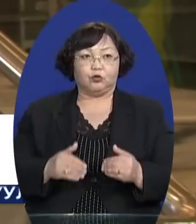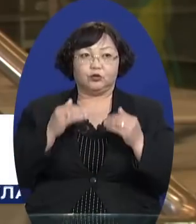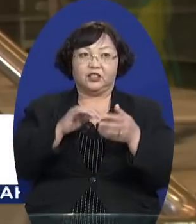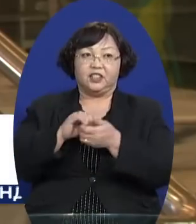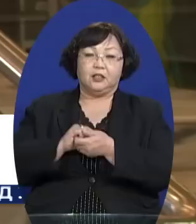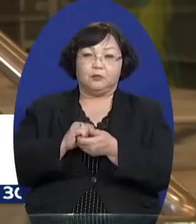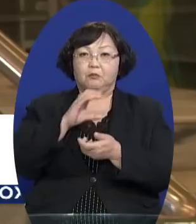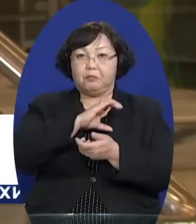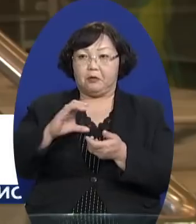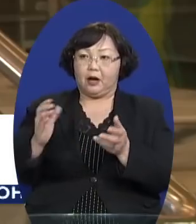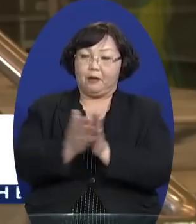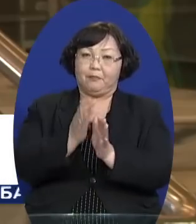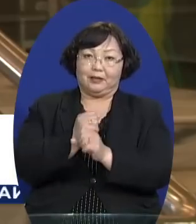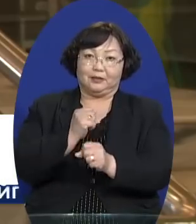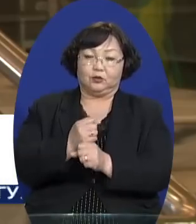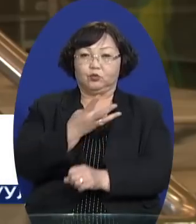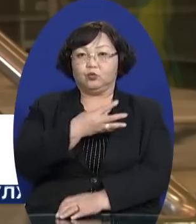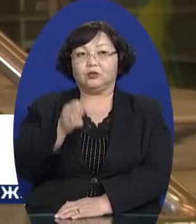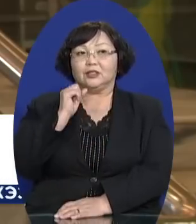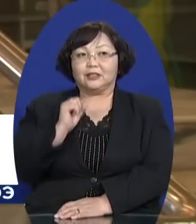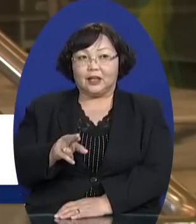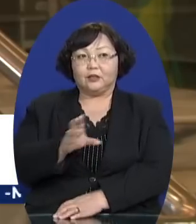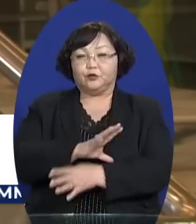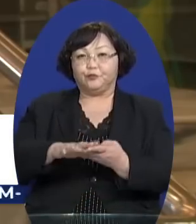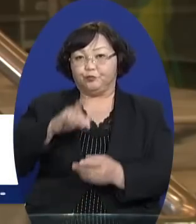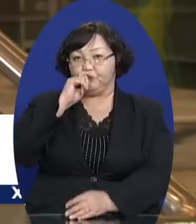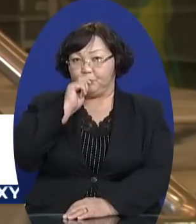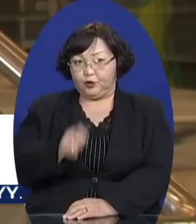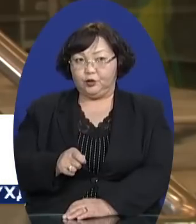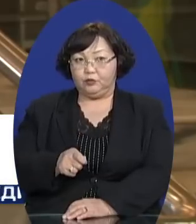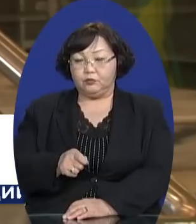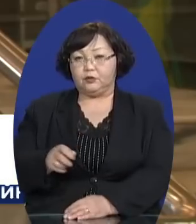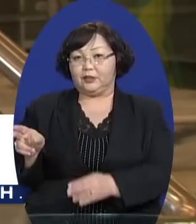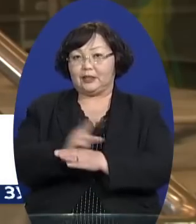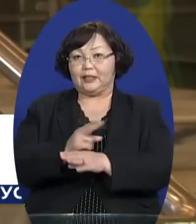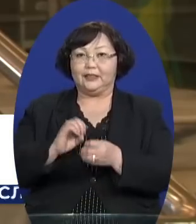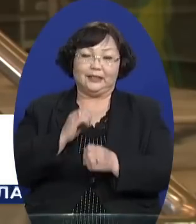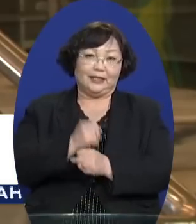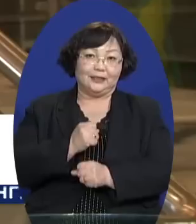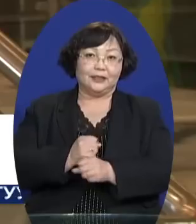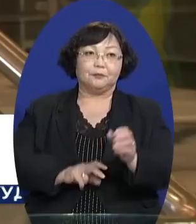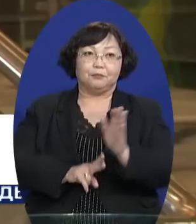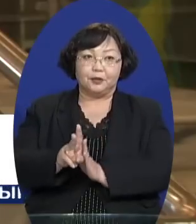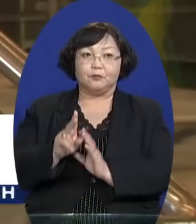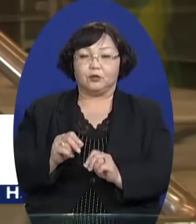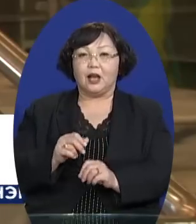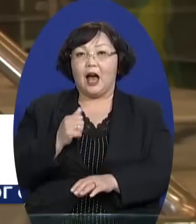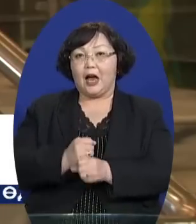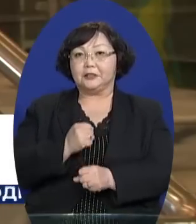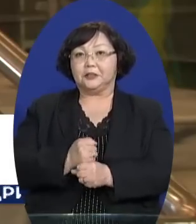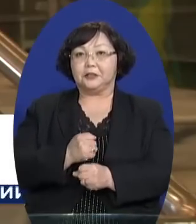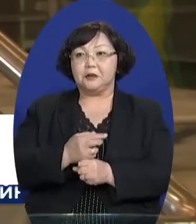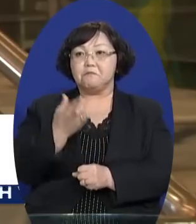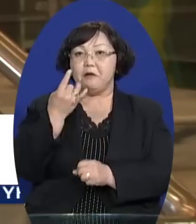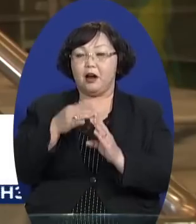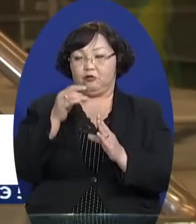хамтраад 400 саяын одоо энэ тэтгэлэгтэй дадлагыг одоо бий болгож байгаа. Ажлын байрн дээр